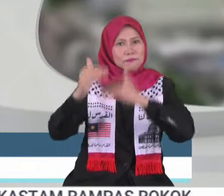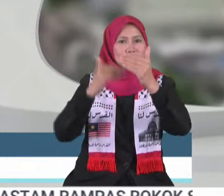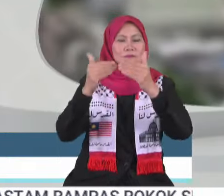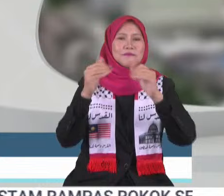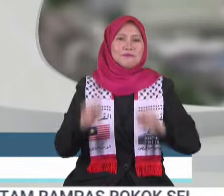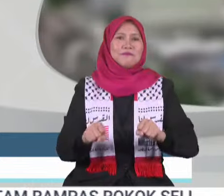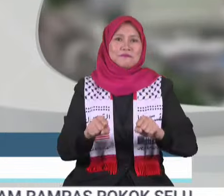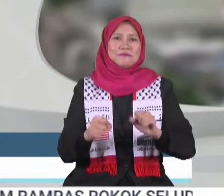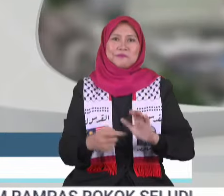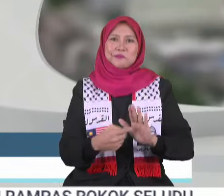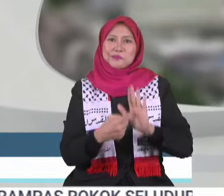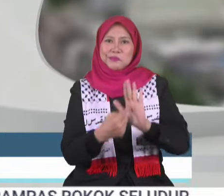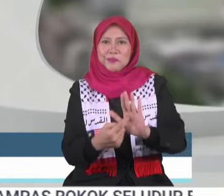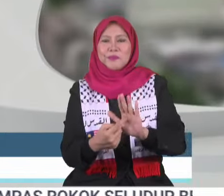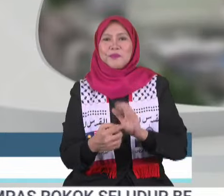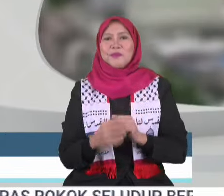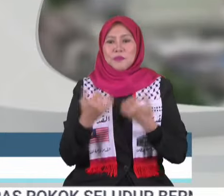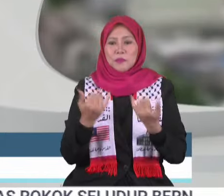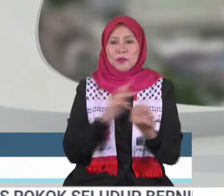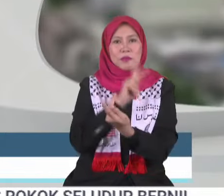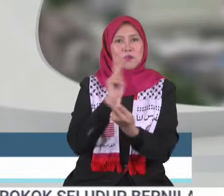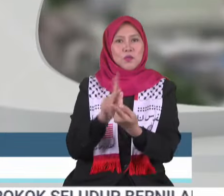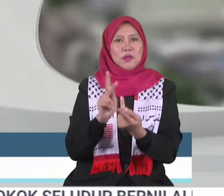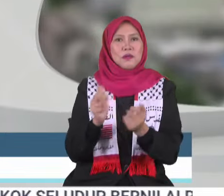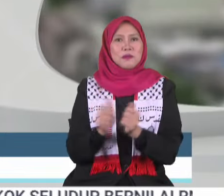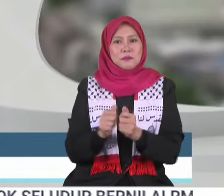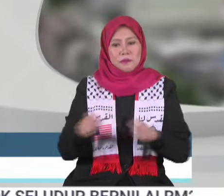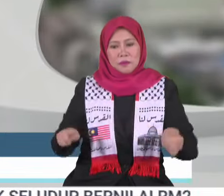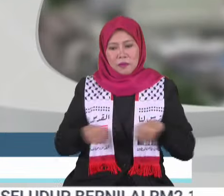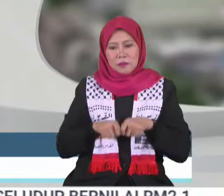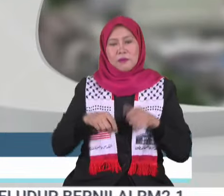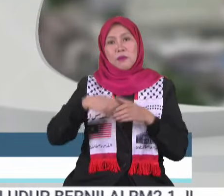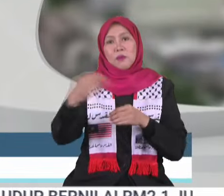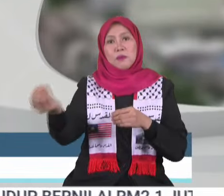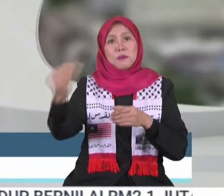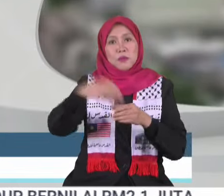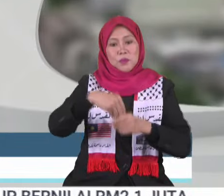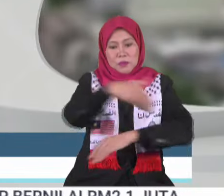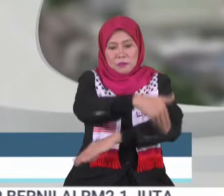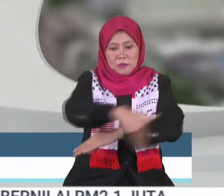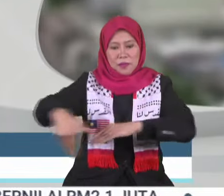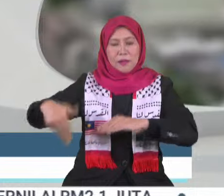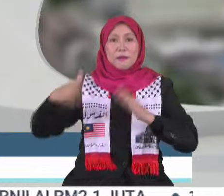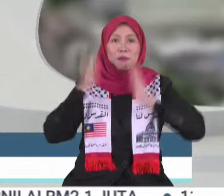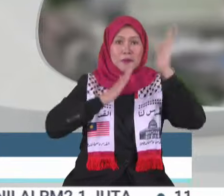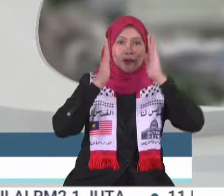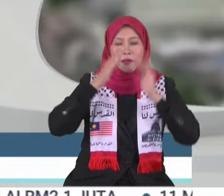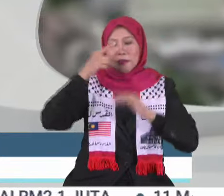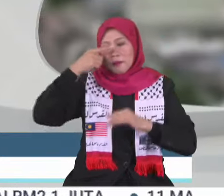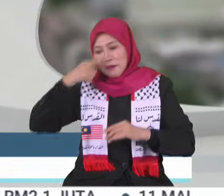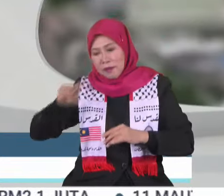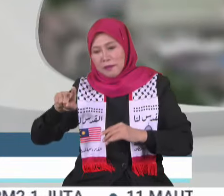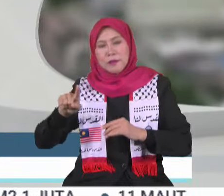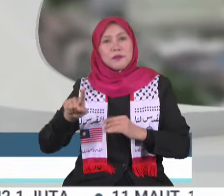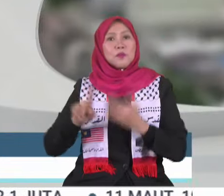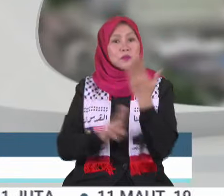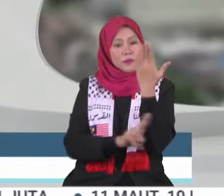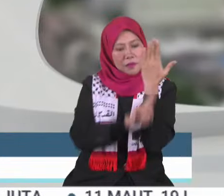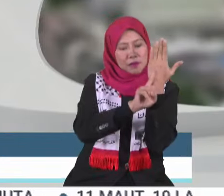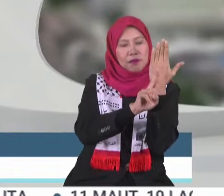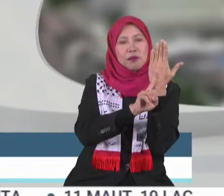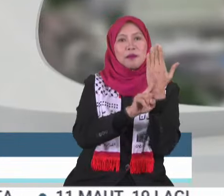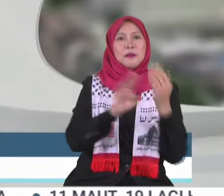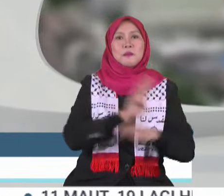dan diperkasa sesuai kedudukannya sebagai laluan keluar masuk sempadan Malaysia-Thailand di utara tanah air,